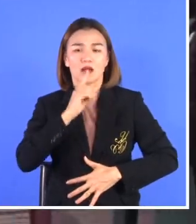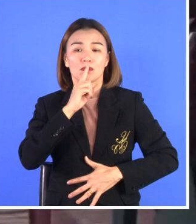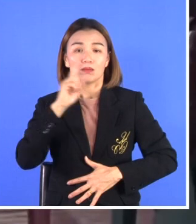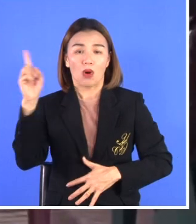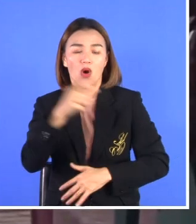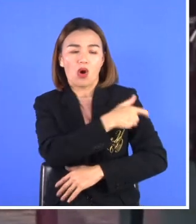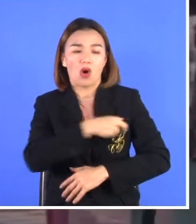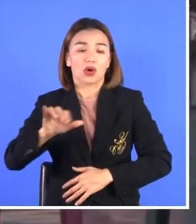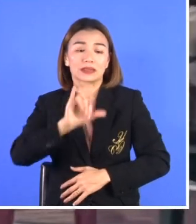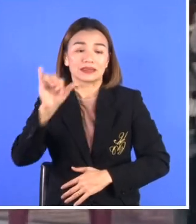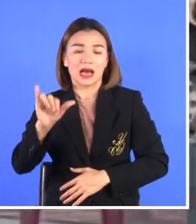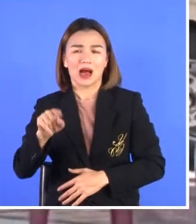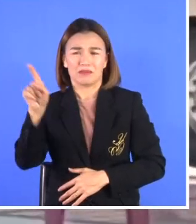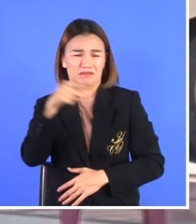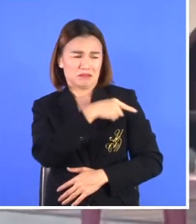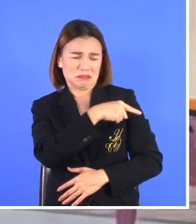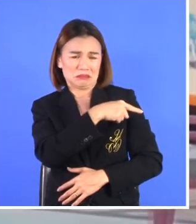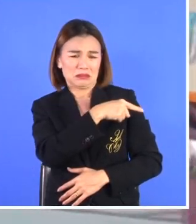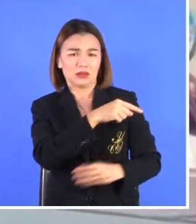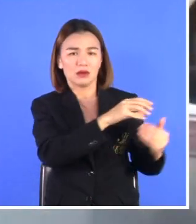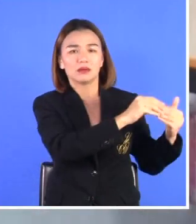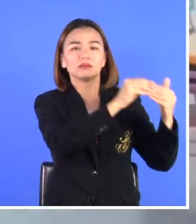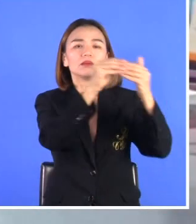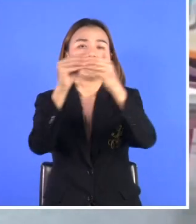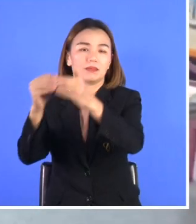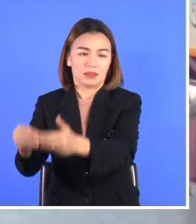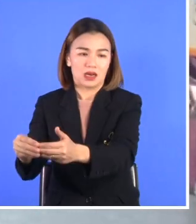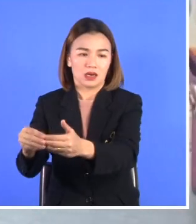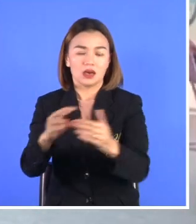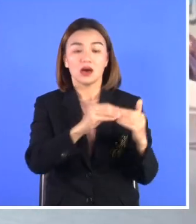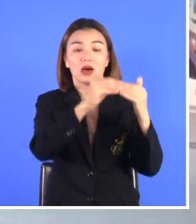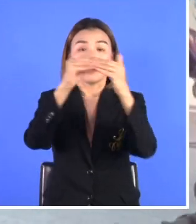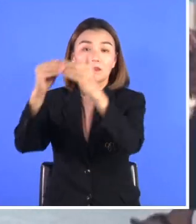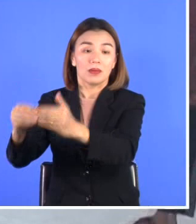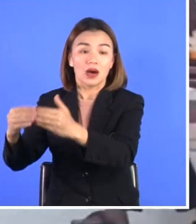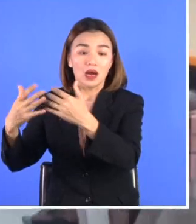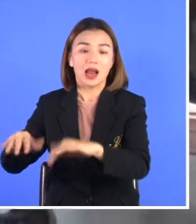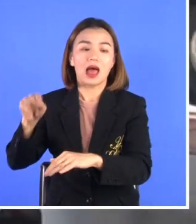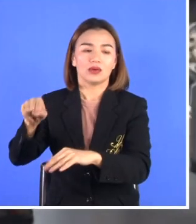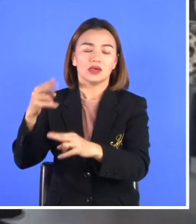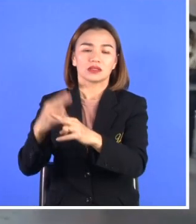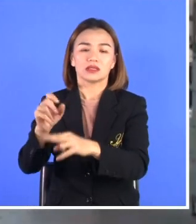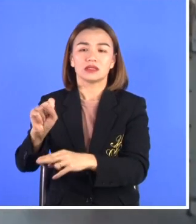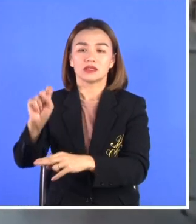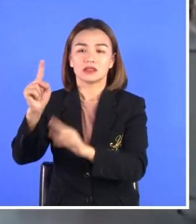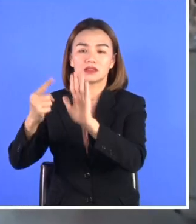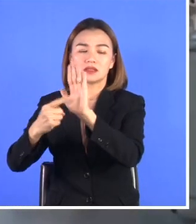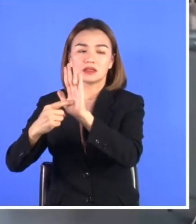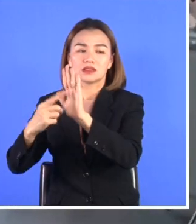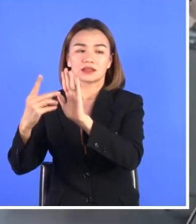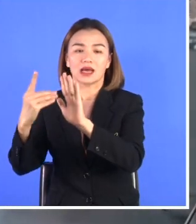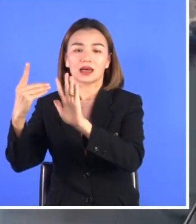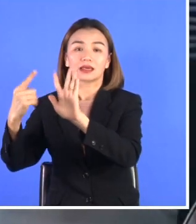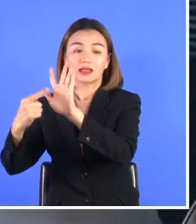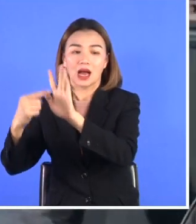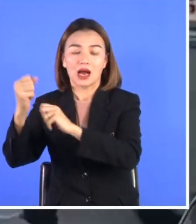ครับเนี่ยให้ไปเอาเนนรูปนี้ลงมาหน่อยมาทราบตอนหลังชื่อว่าสามเณรศักดาหรือสามเณรโกอายุ23